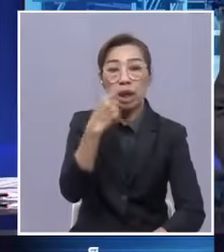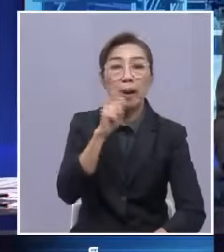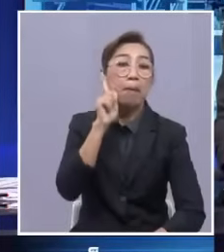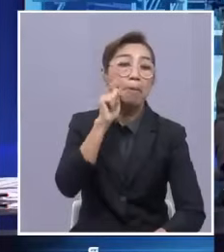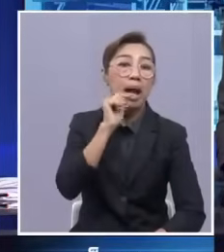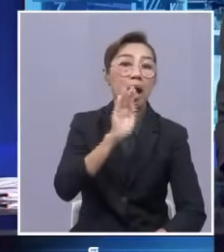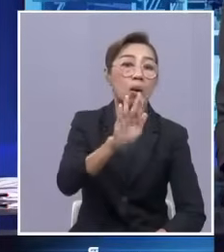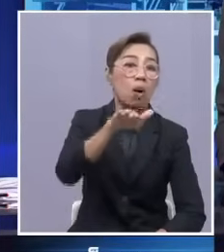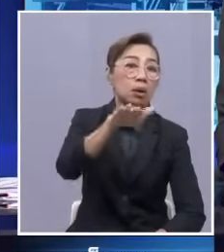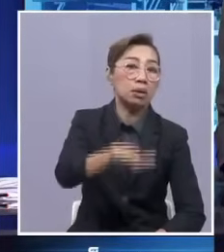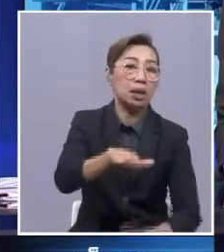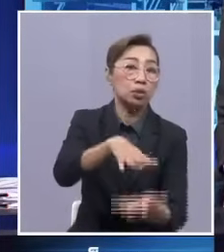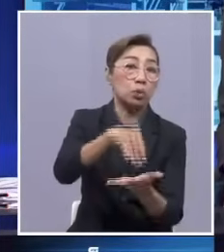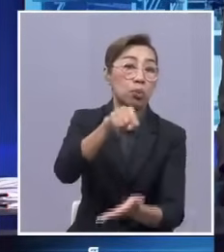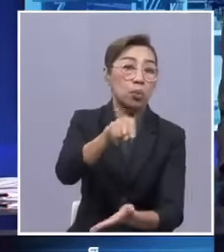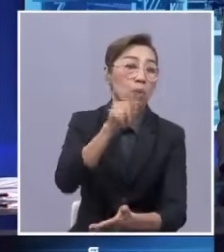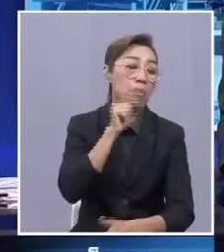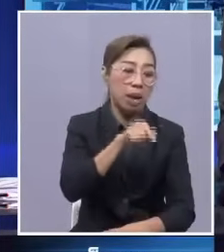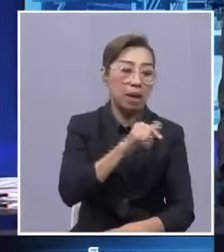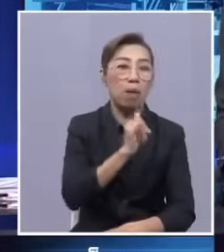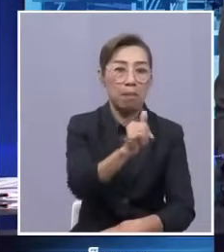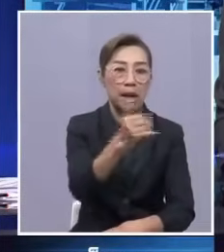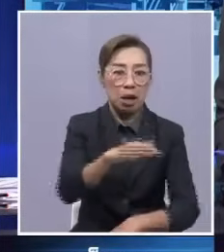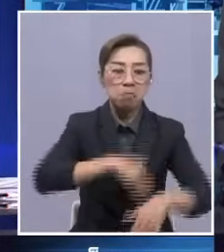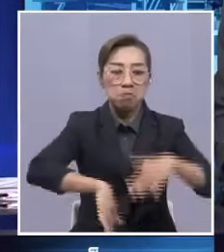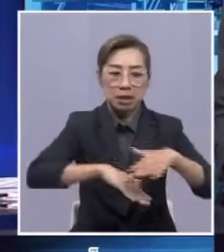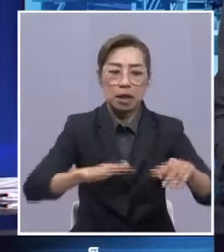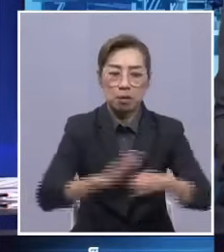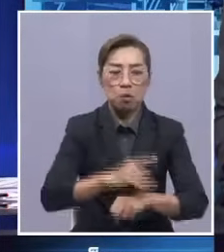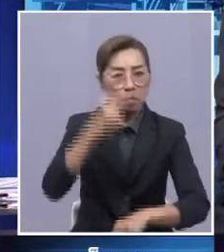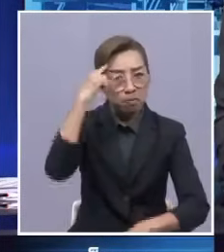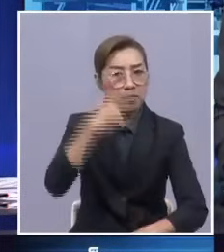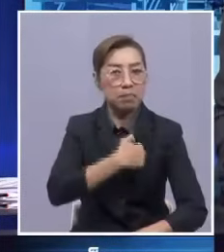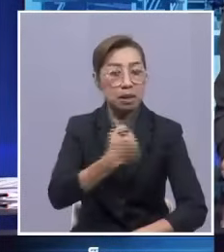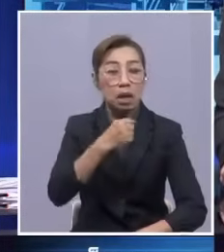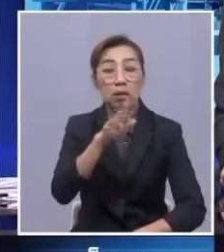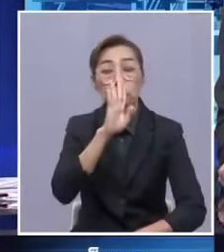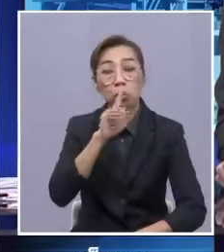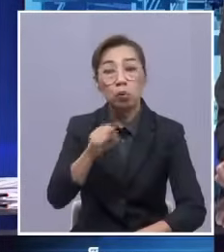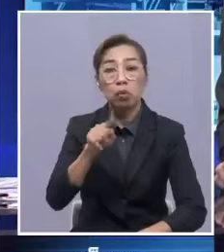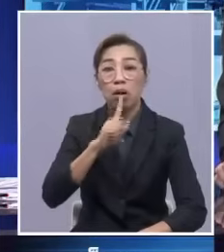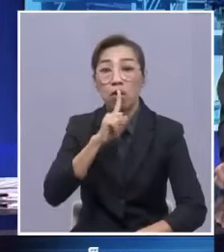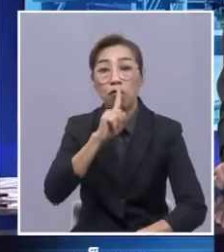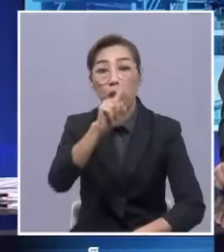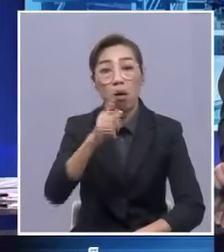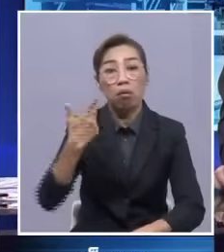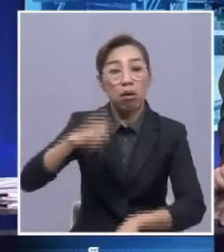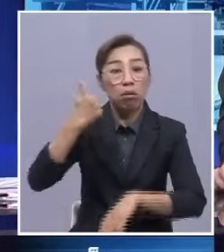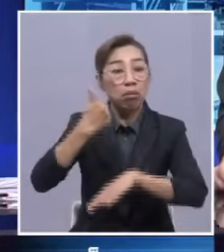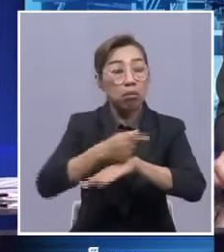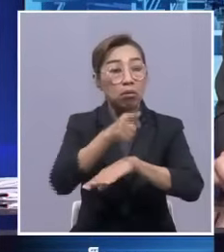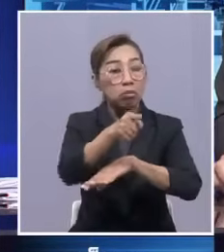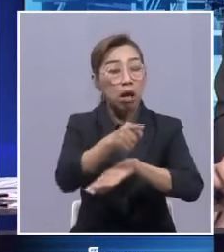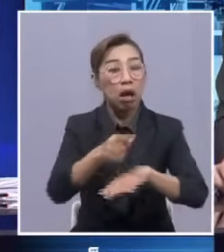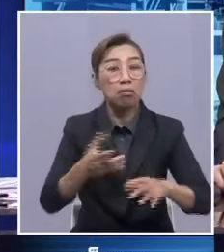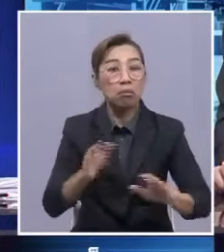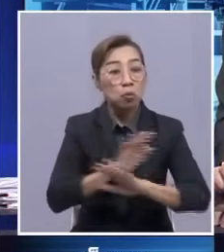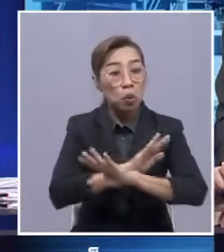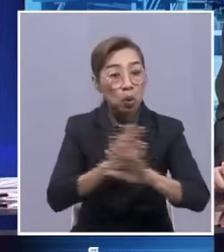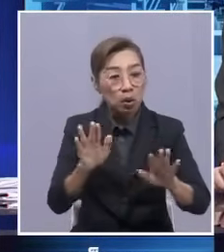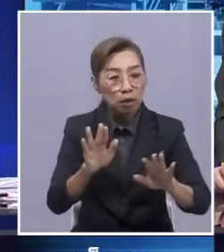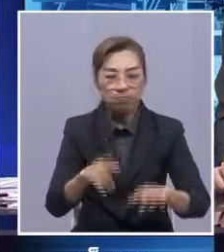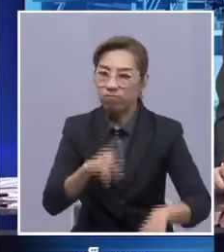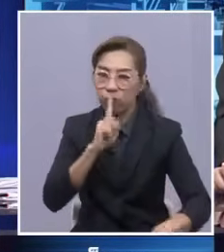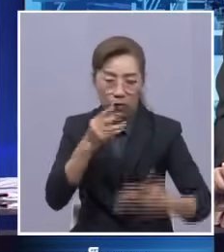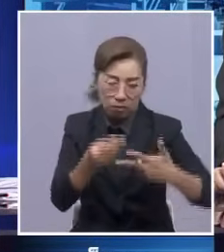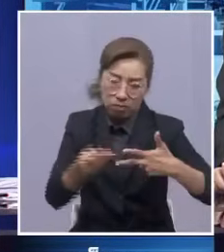พู่ก็ไปถึงแล้วพร้อมมั่นใจในพยานหลักฐานแล้วมองว่าถ้าหากศาลยกฟ้องขึ้นมาจะเดินหน้าอุทธรณ์ต่อไปติดตามรายละเอียด